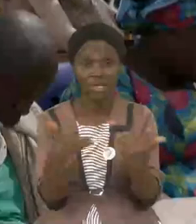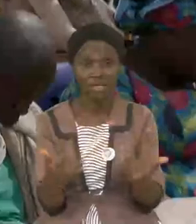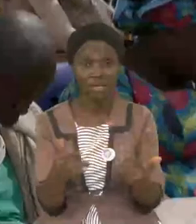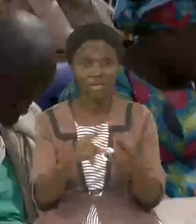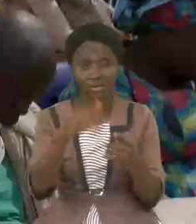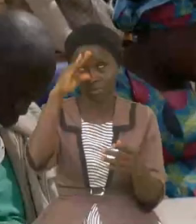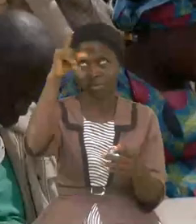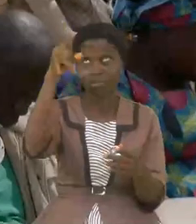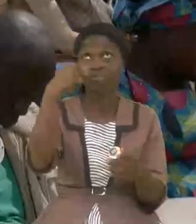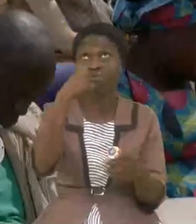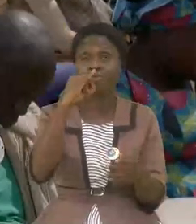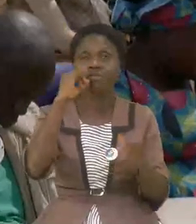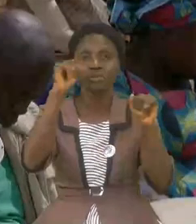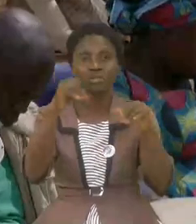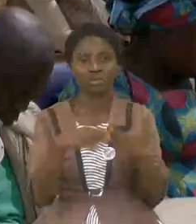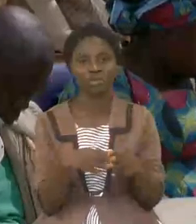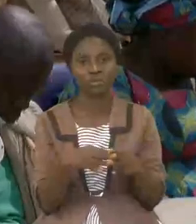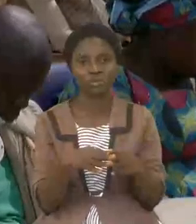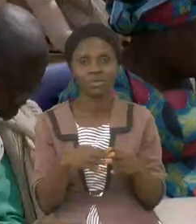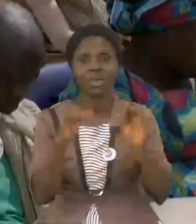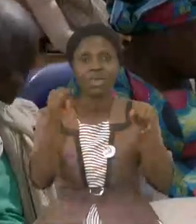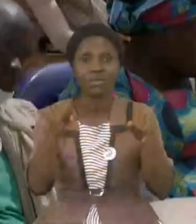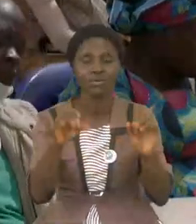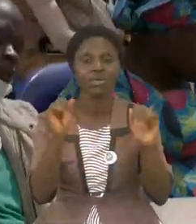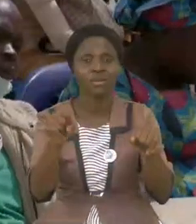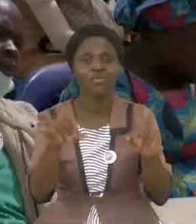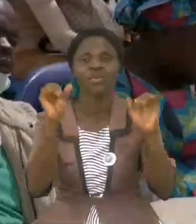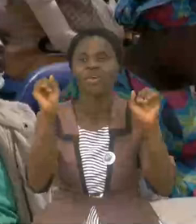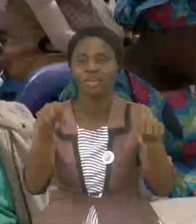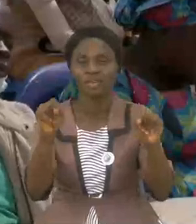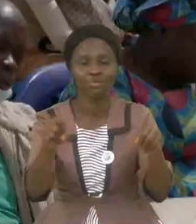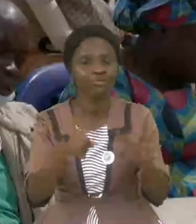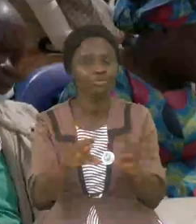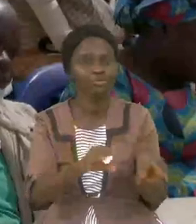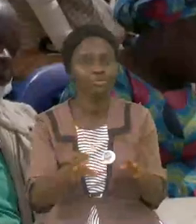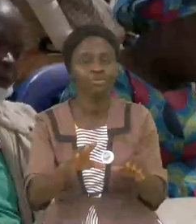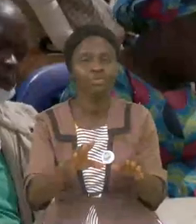Éphésiens chapitre 3, verset 20. Or,